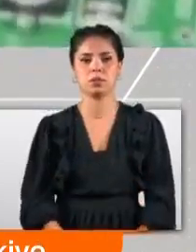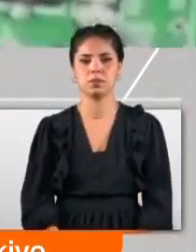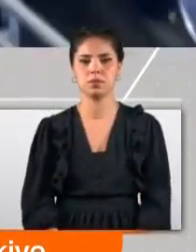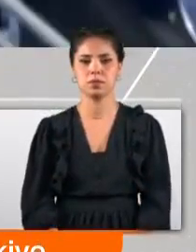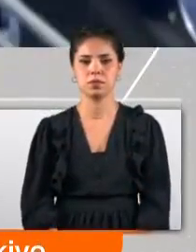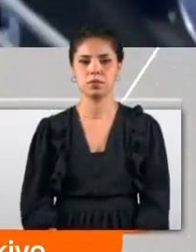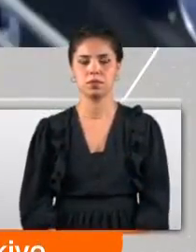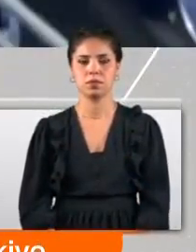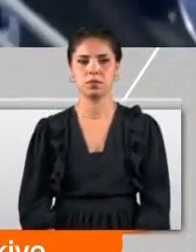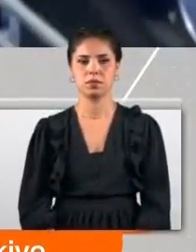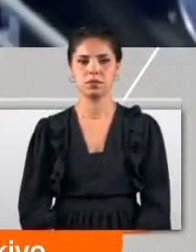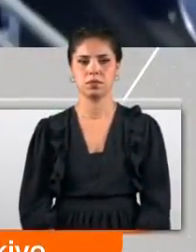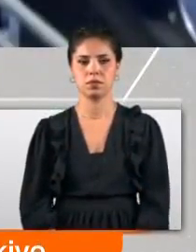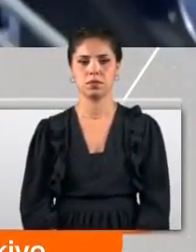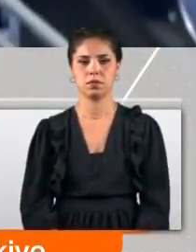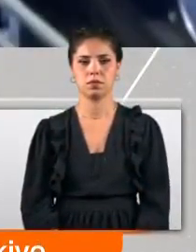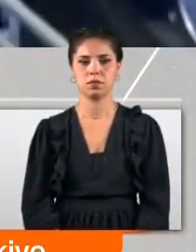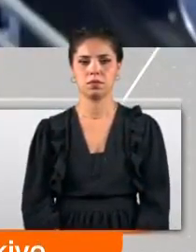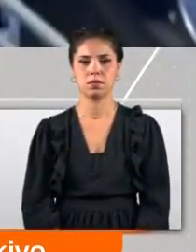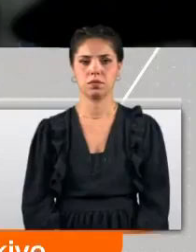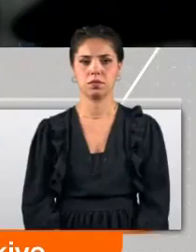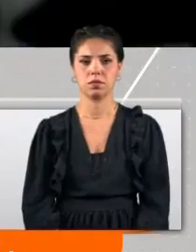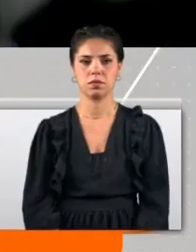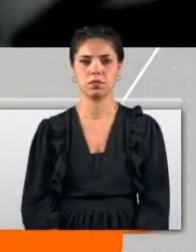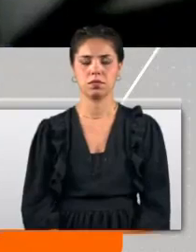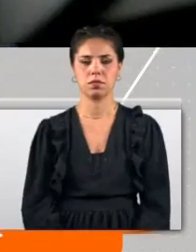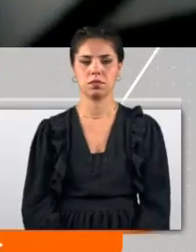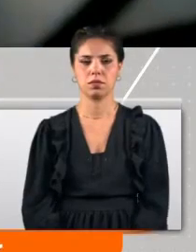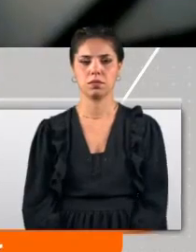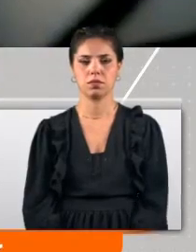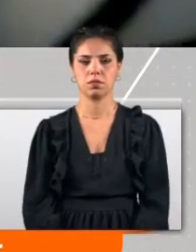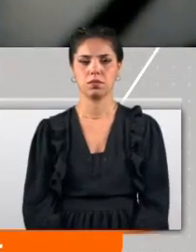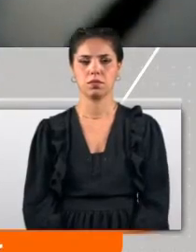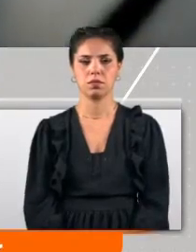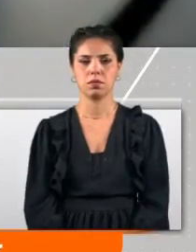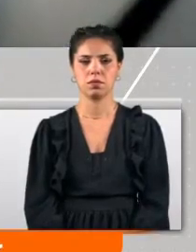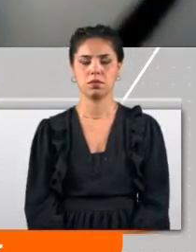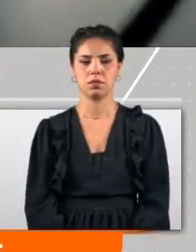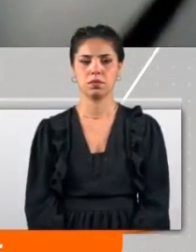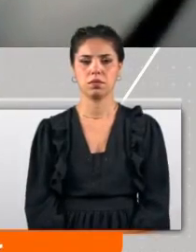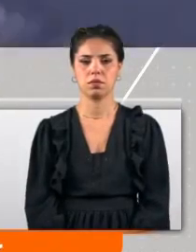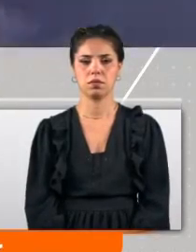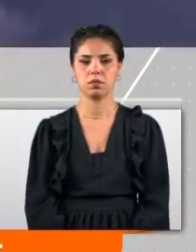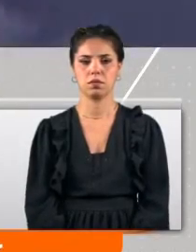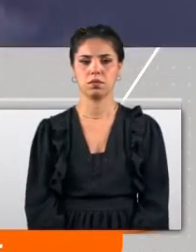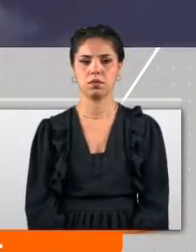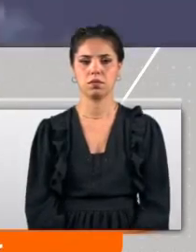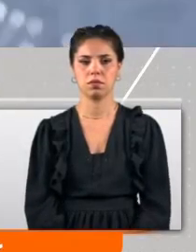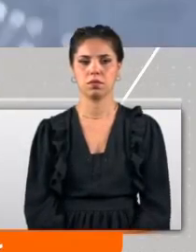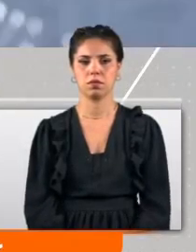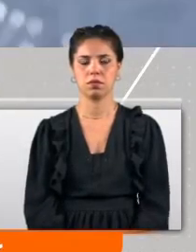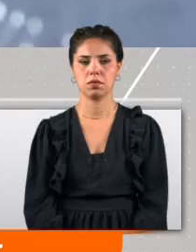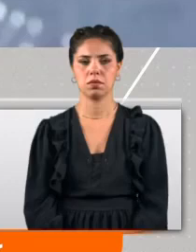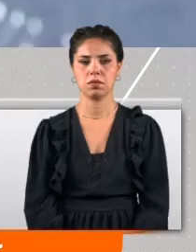dolar karşılığı Kanada'ya sattım. Türkiye'ye hiçbir şekilde para girişi olmadı. Ben ve etrafımdaki yatırım